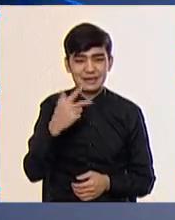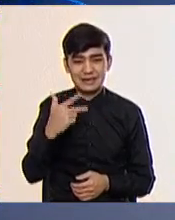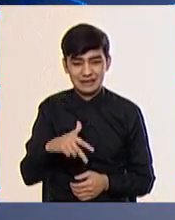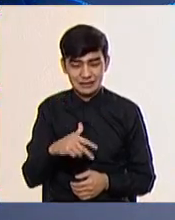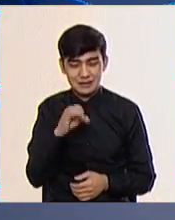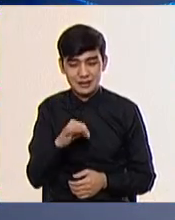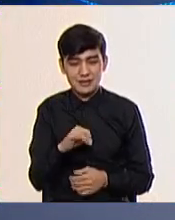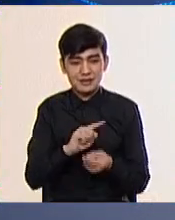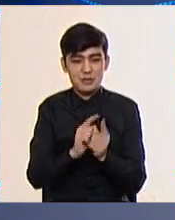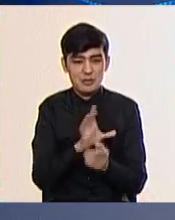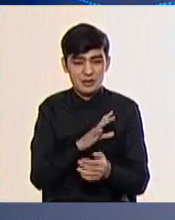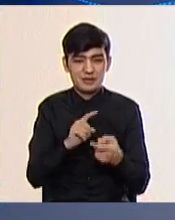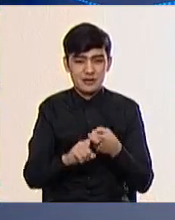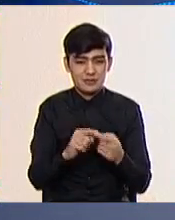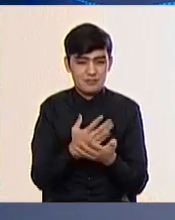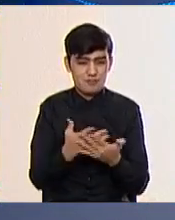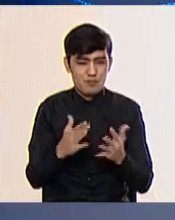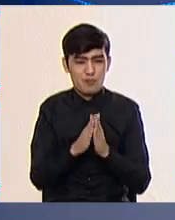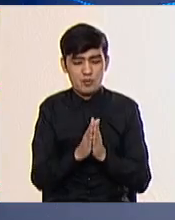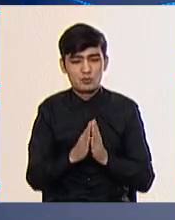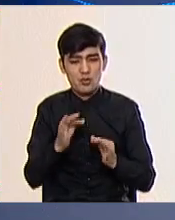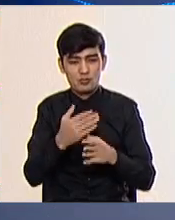Изменения связаны с многочисленными просьбами наших